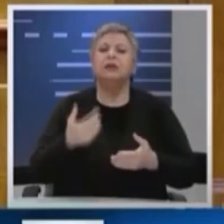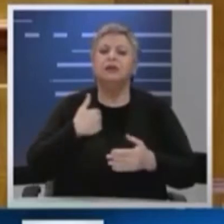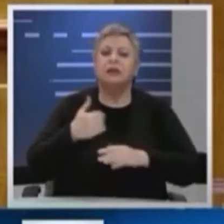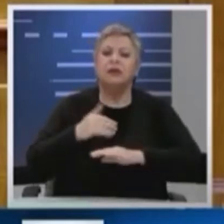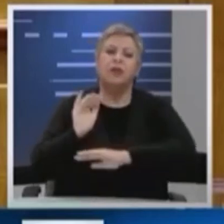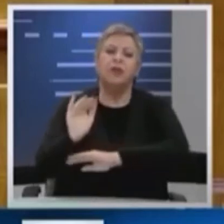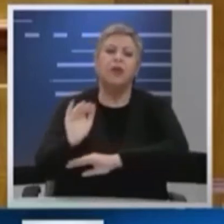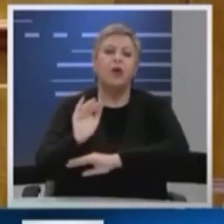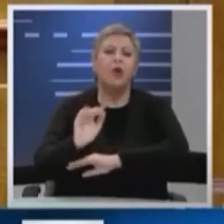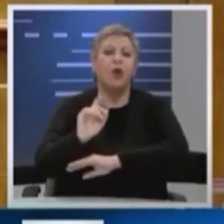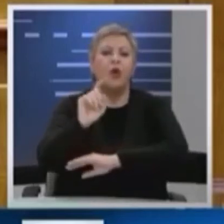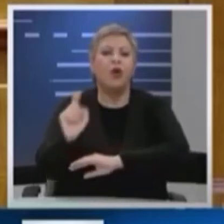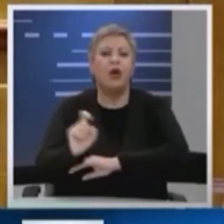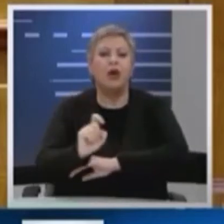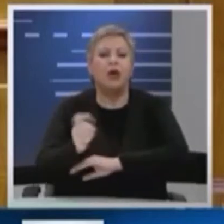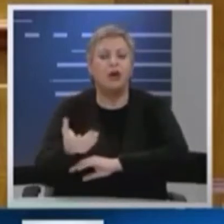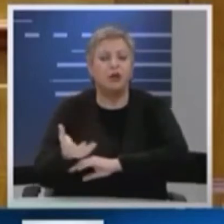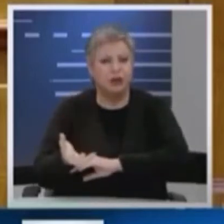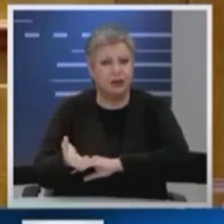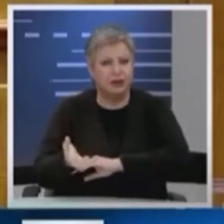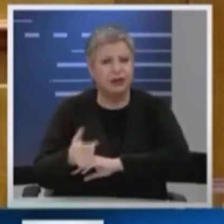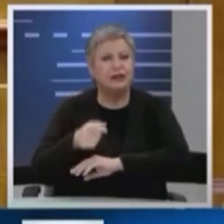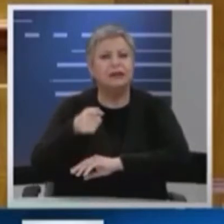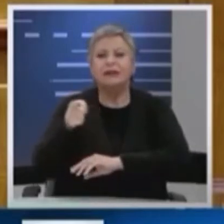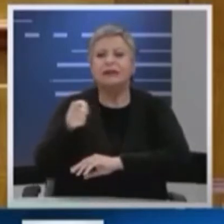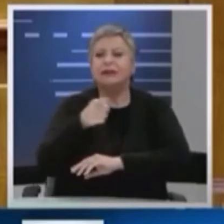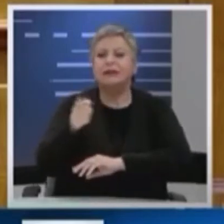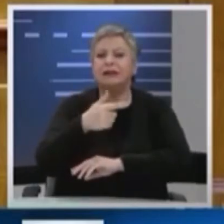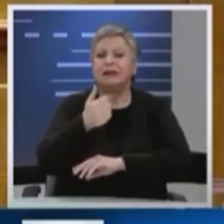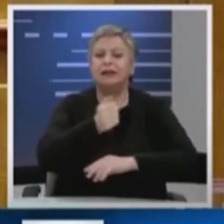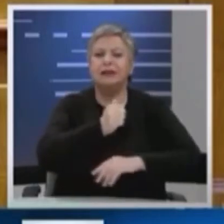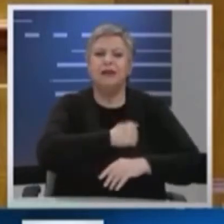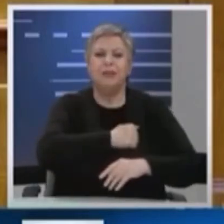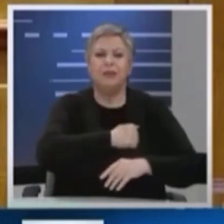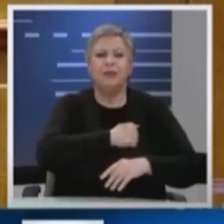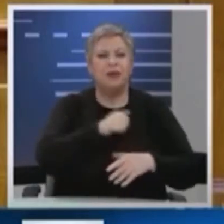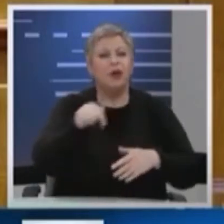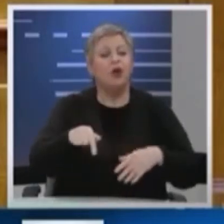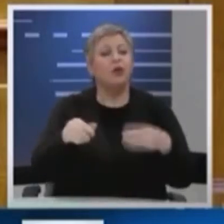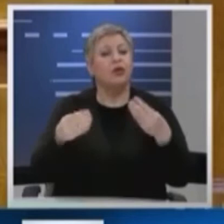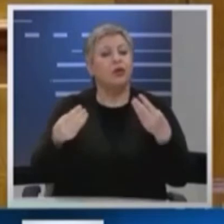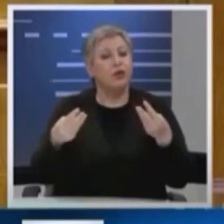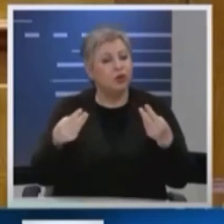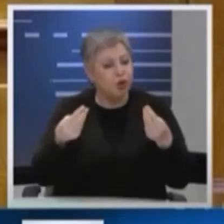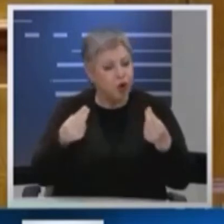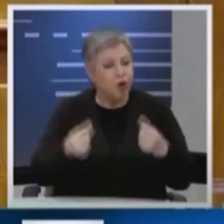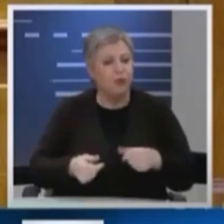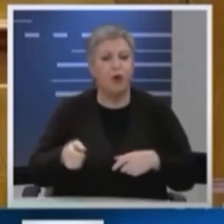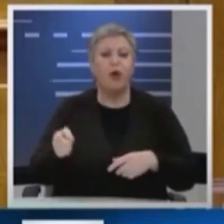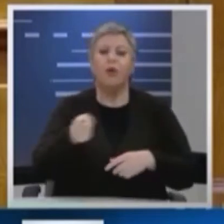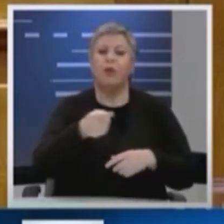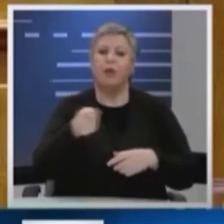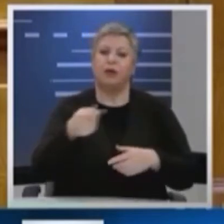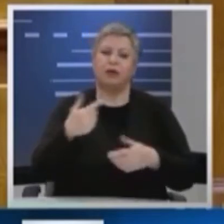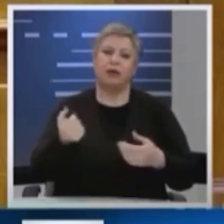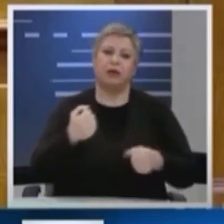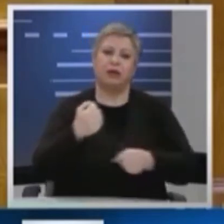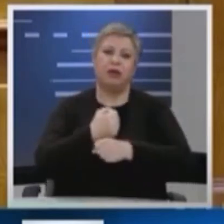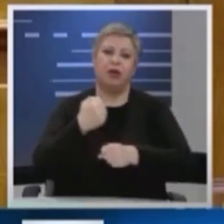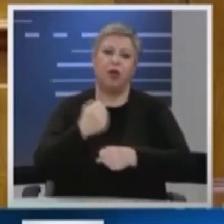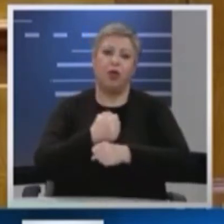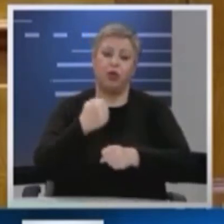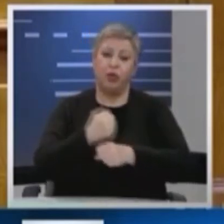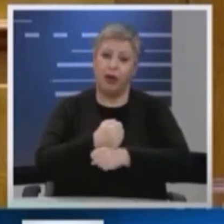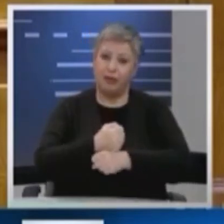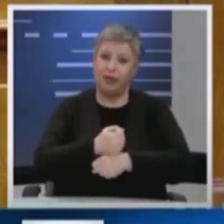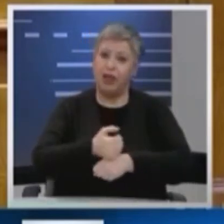να πιστεύετε ότι με την πολιτική της σημερινής κυβέρνησης, δηλαδή με τη δική σας πολιτική, θα φτάσουμε στους